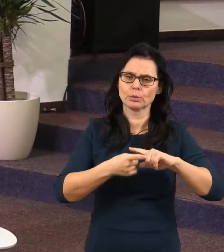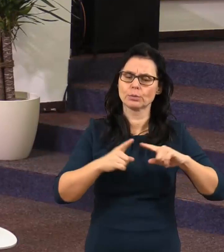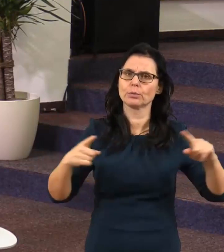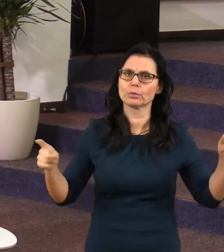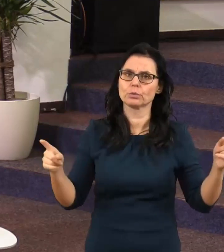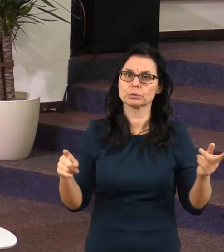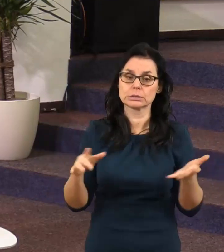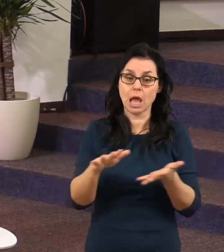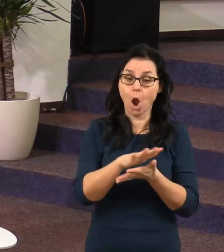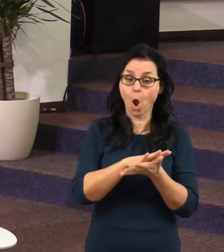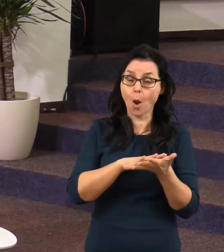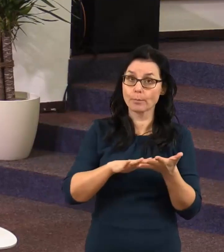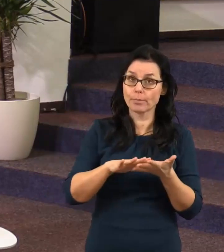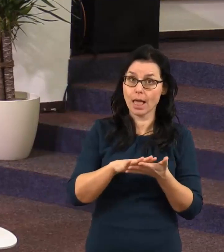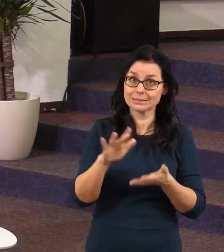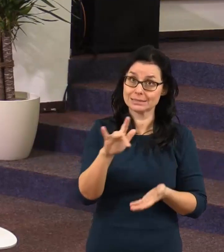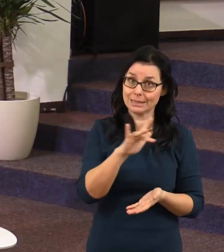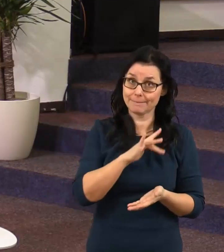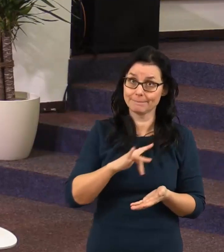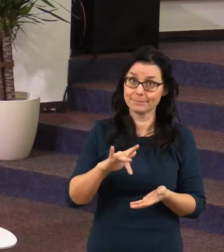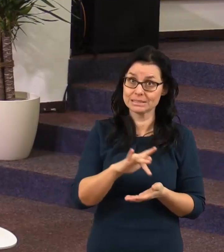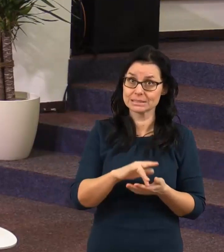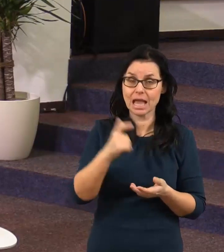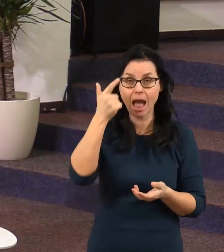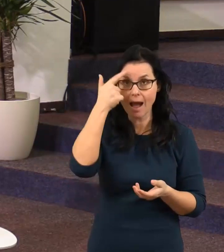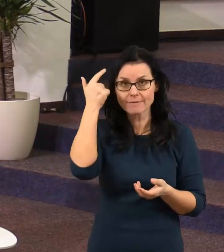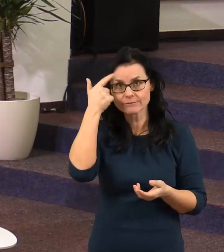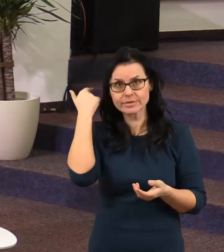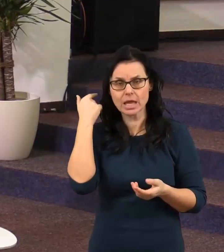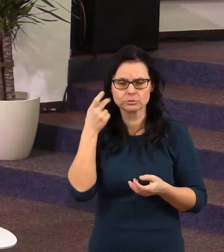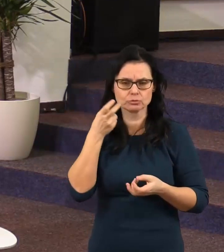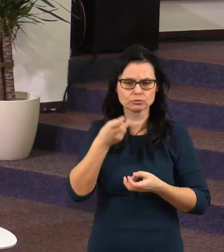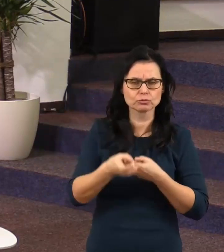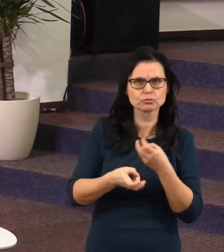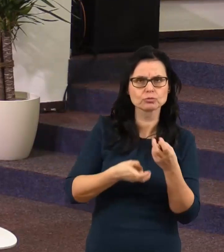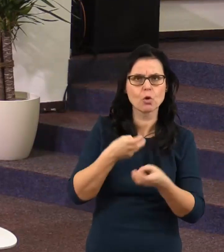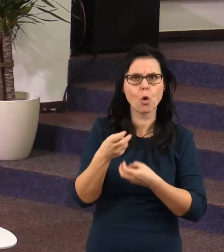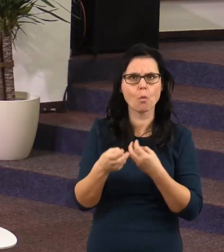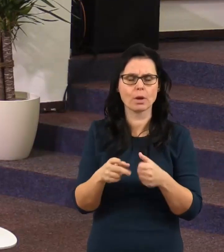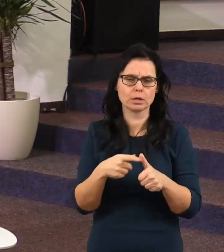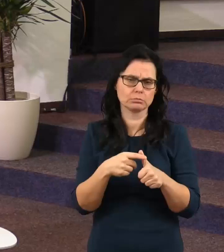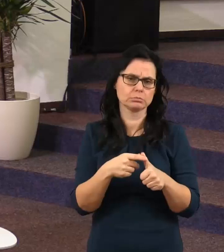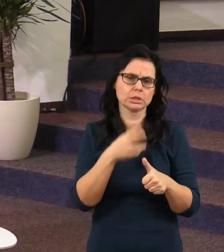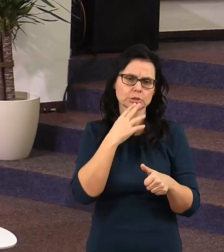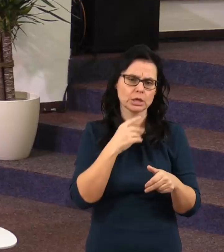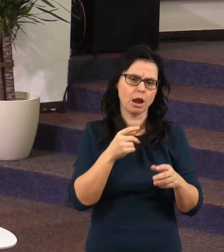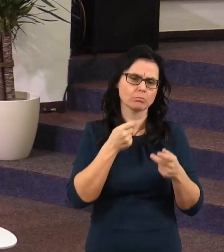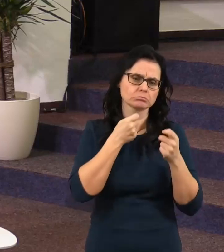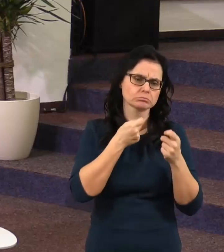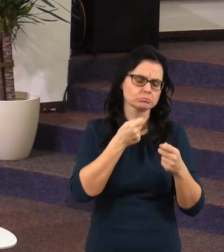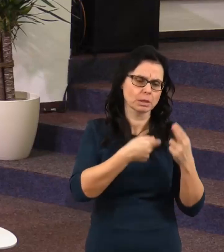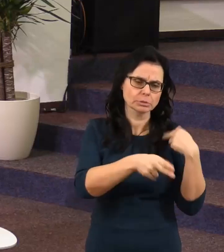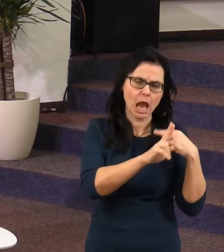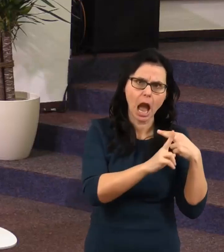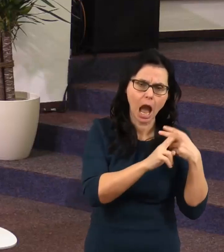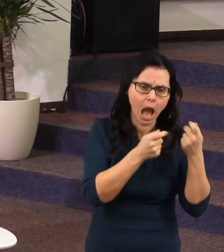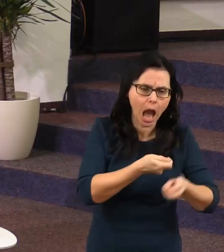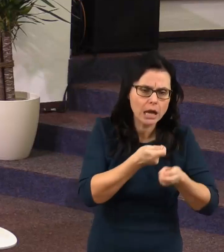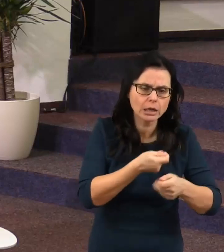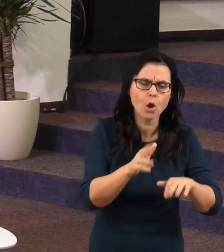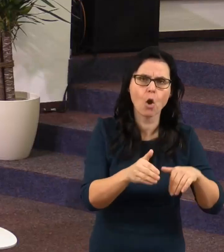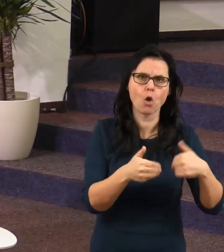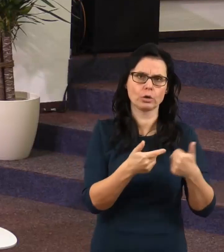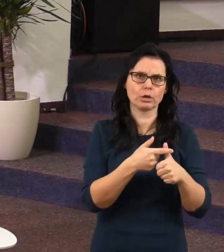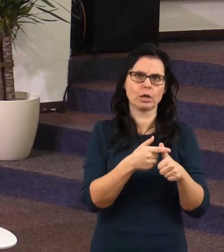oblasti a v jední obory, zmínil jsem tedy archeologii nebo